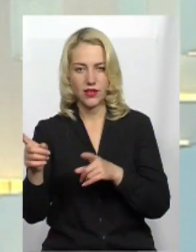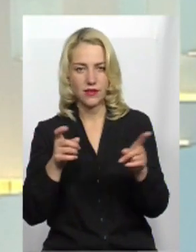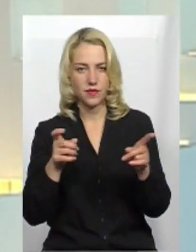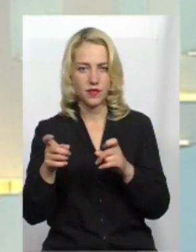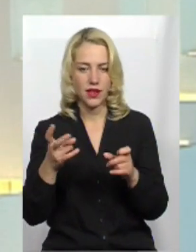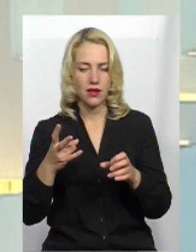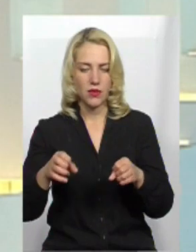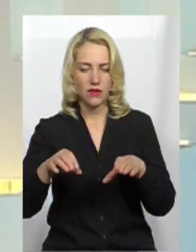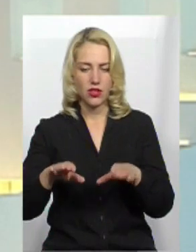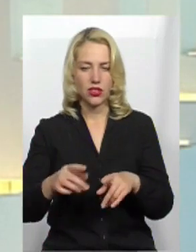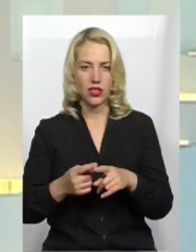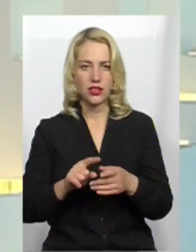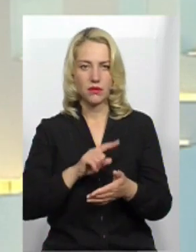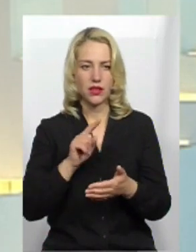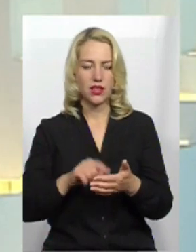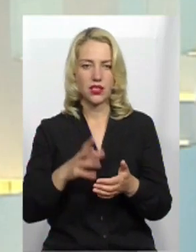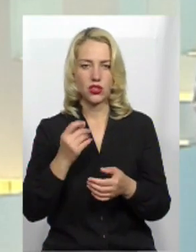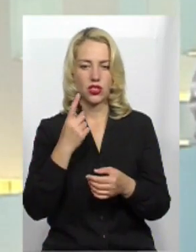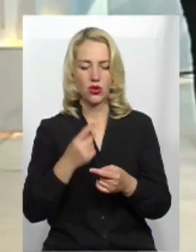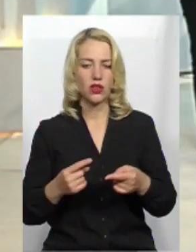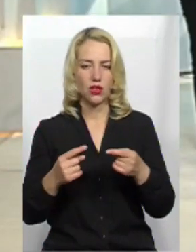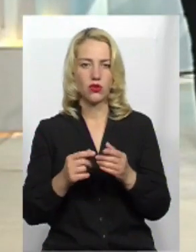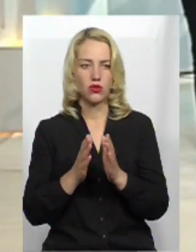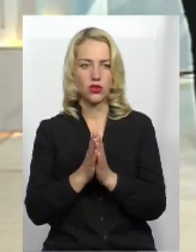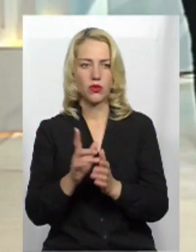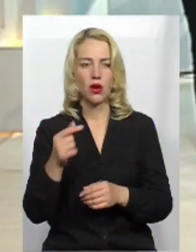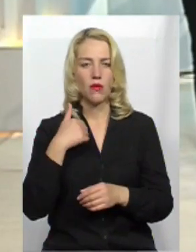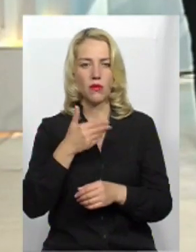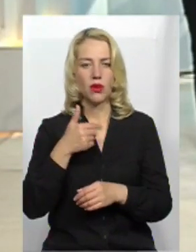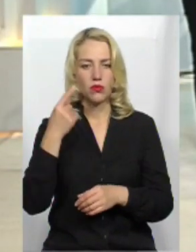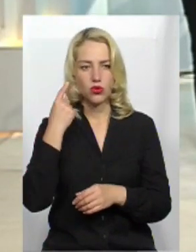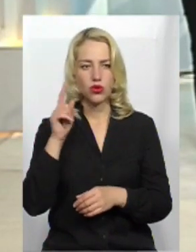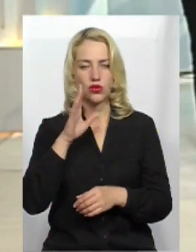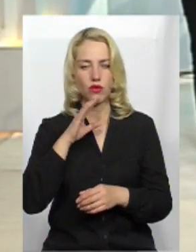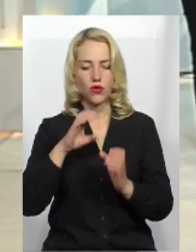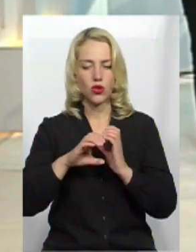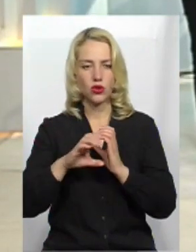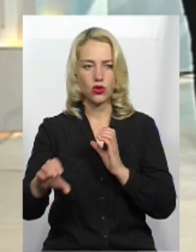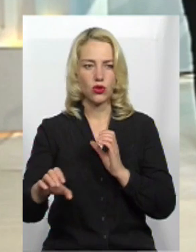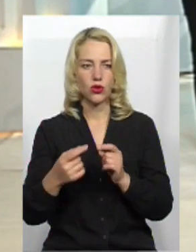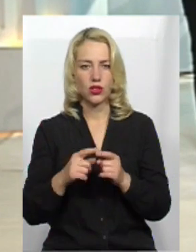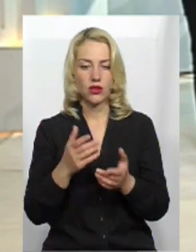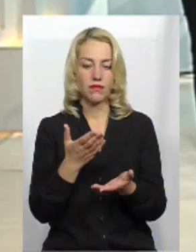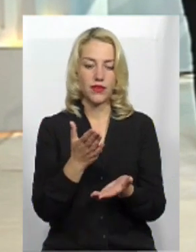рівні вирішувати ці питання. І ще буквально одне уточнення. Ми почули, що водогони начебто